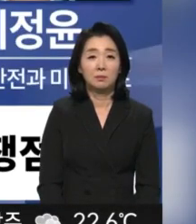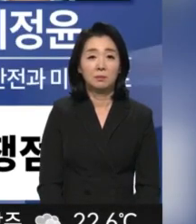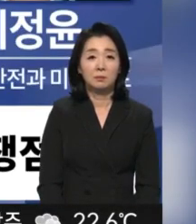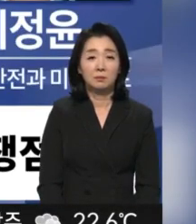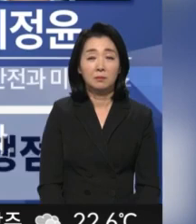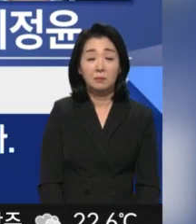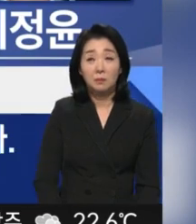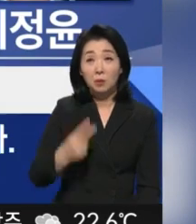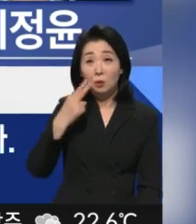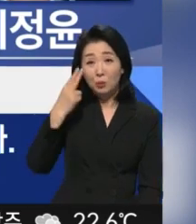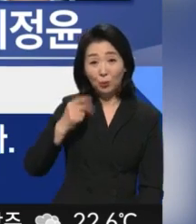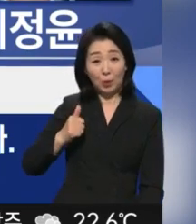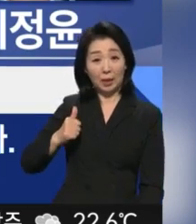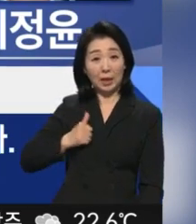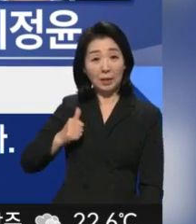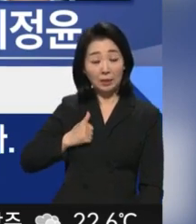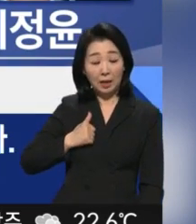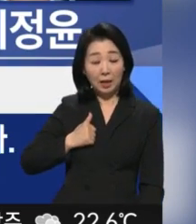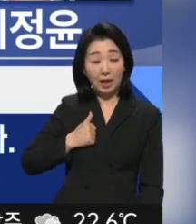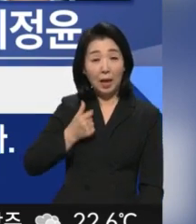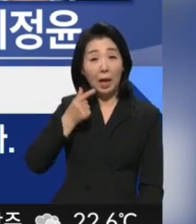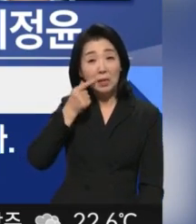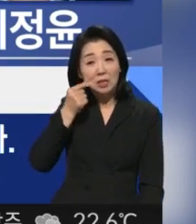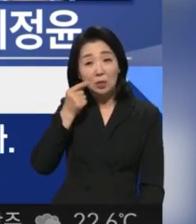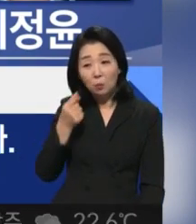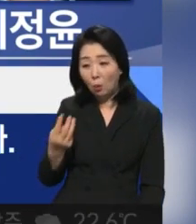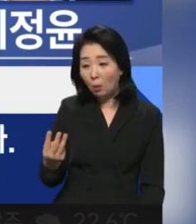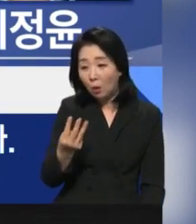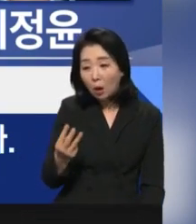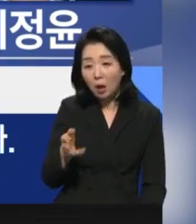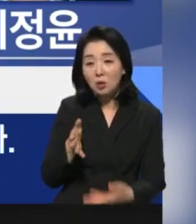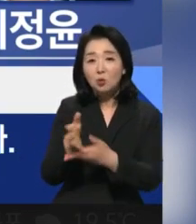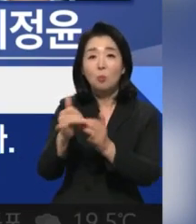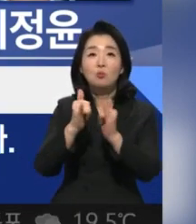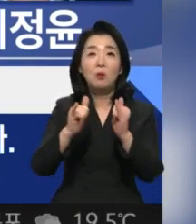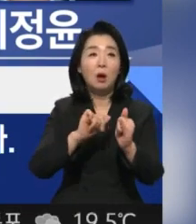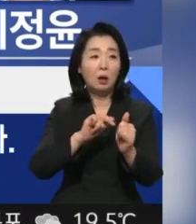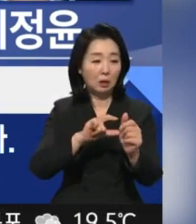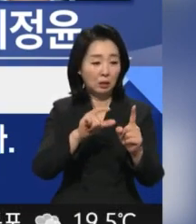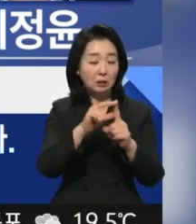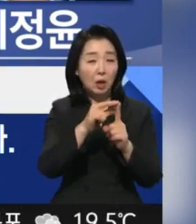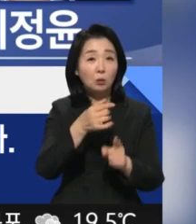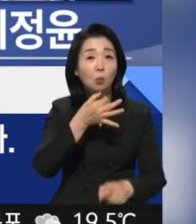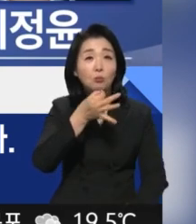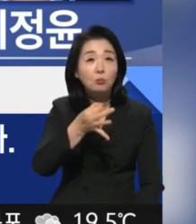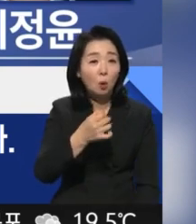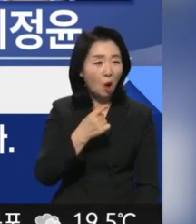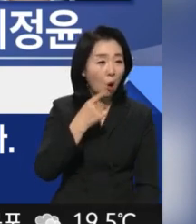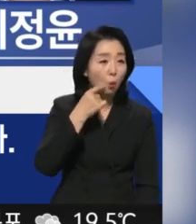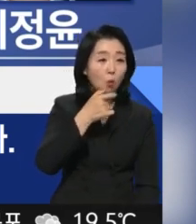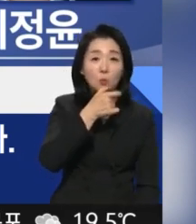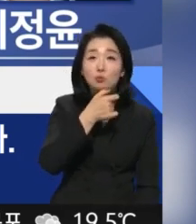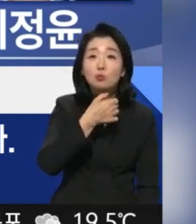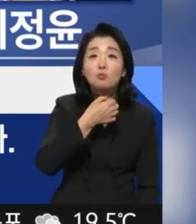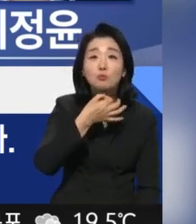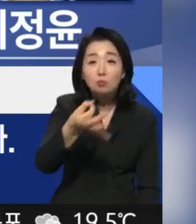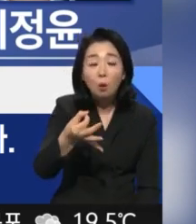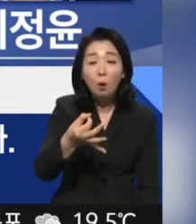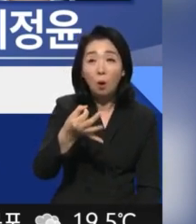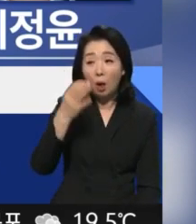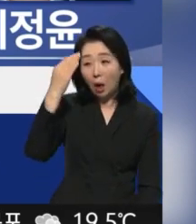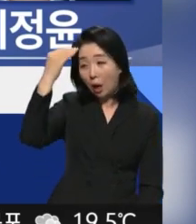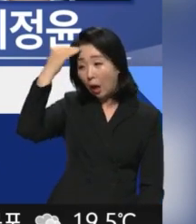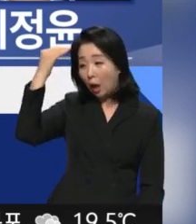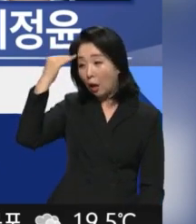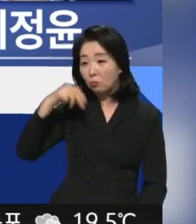미국, 캐나다, 뭐 일본 이런 데서 온 전문가들이 전부 다 오염수라고 불렀습니다. 그런데 굳이 우리나라 그러면 뭐 처리수라고 바꿀 이유가 전혀